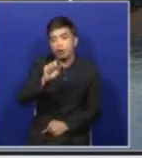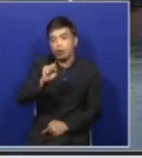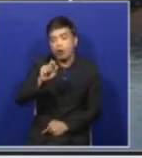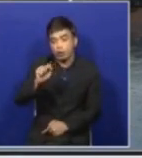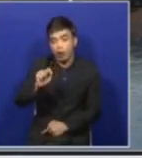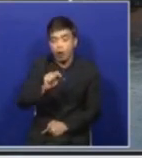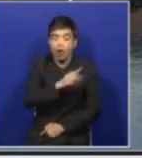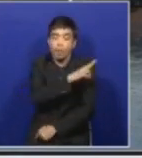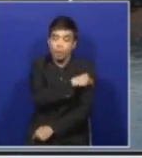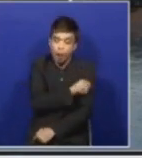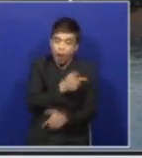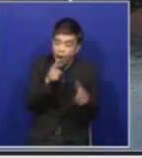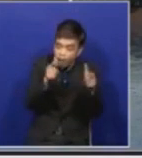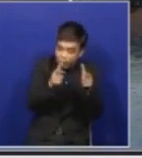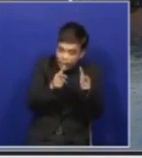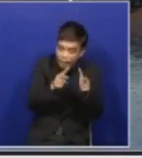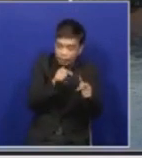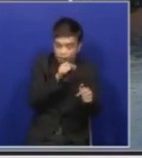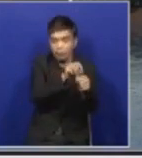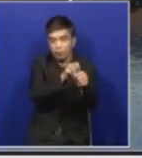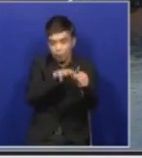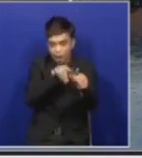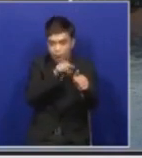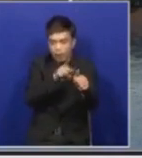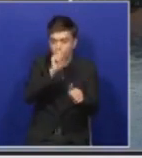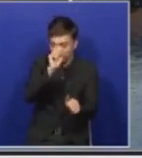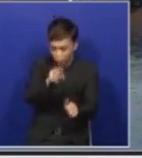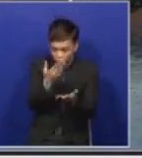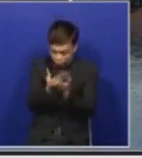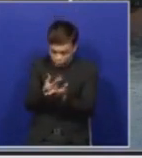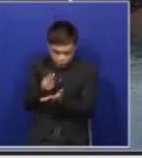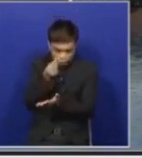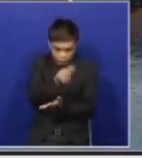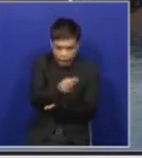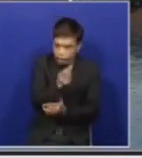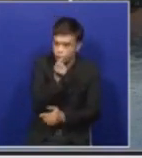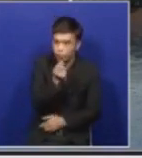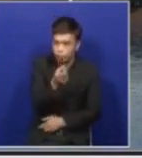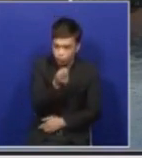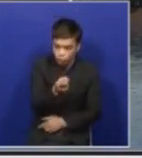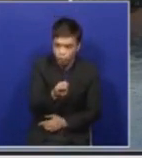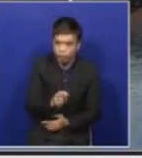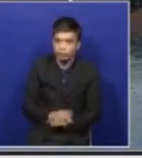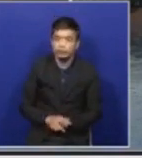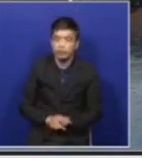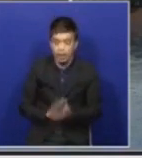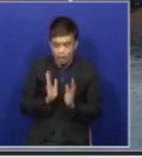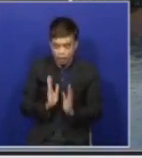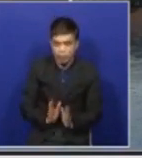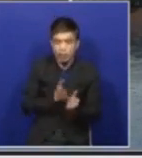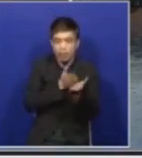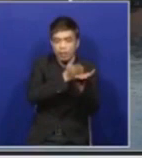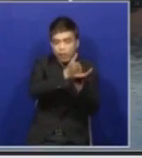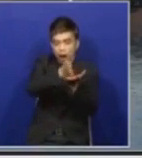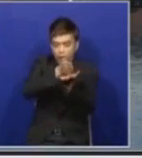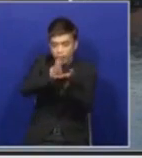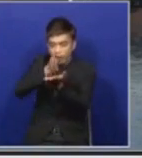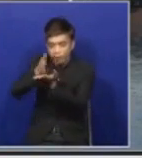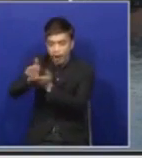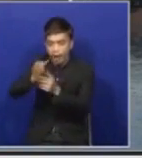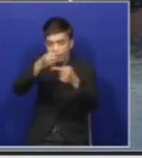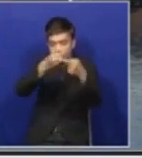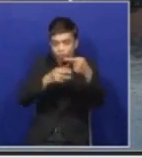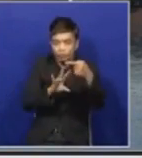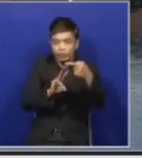องหลังพระนะครับต้องจัดให้เขาโดยเร่งด่วนพร้อมด้วย72สายงานทางด้